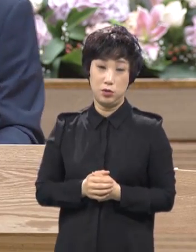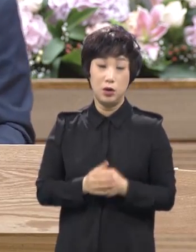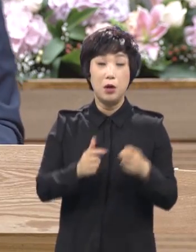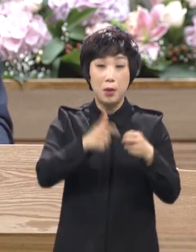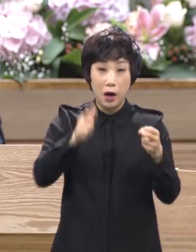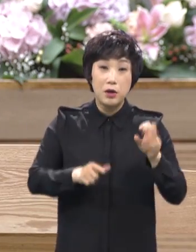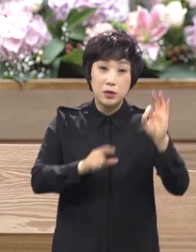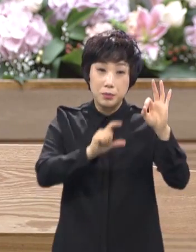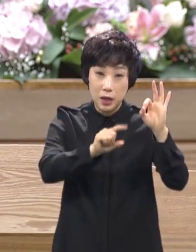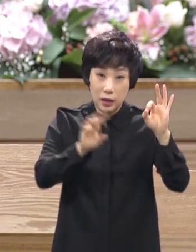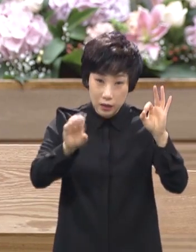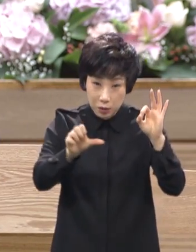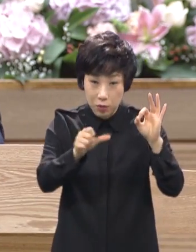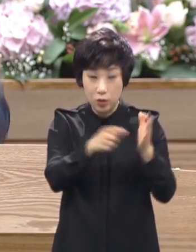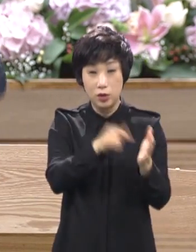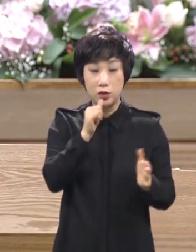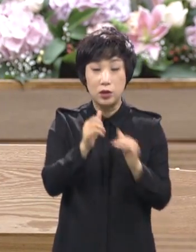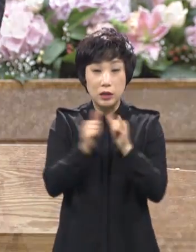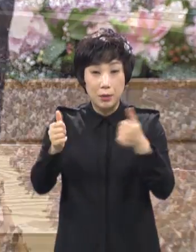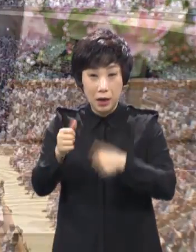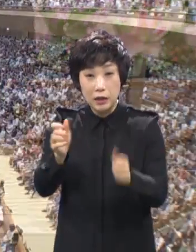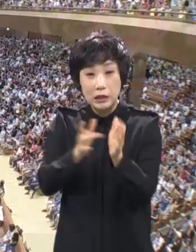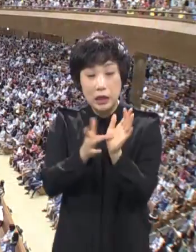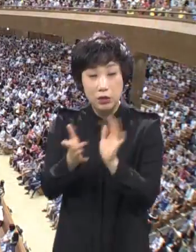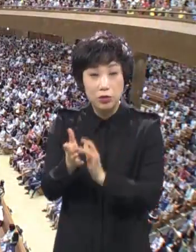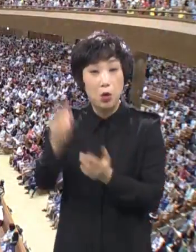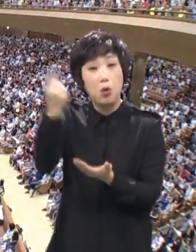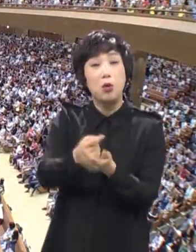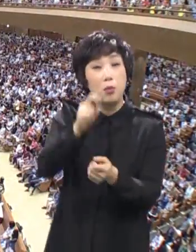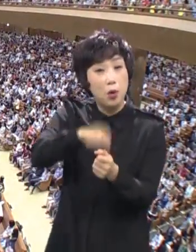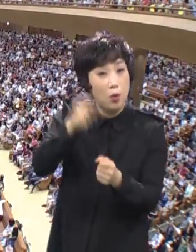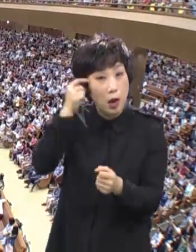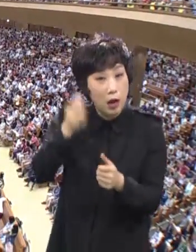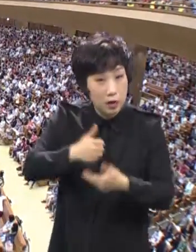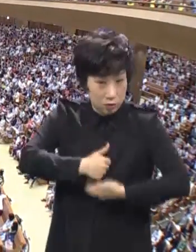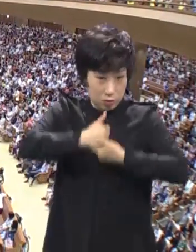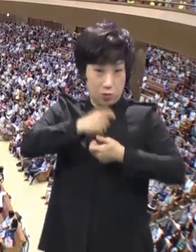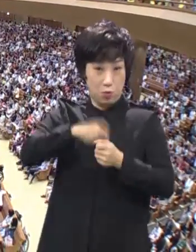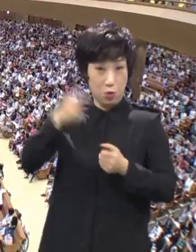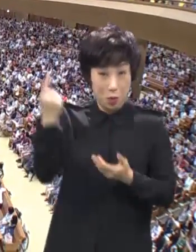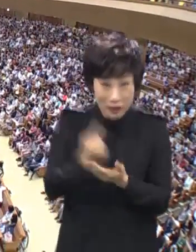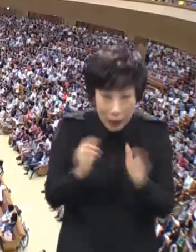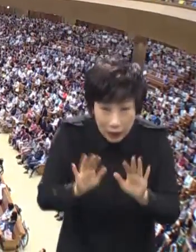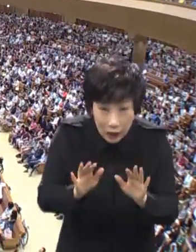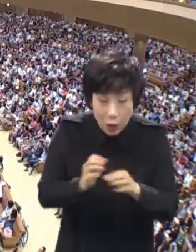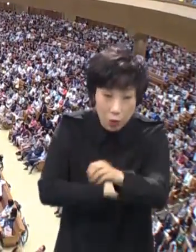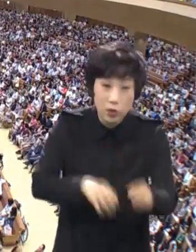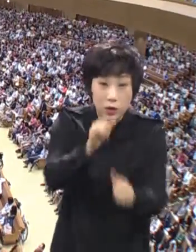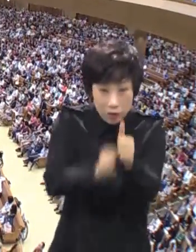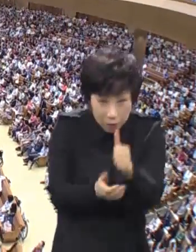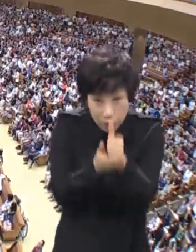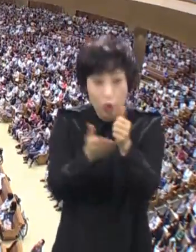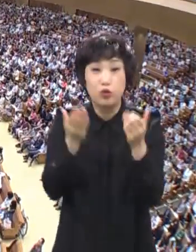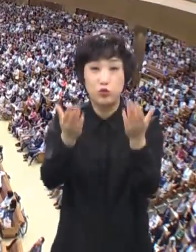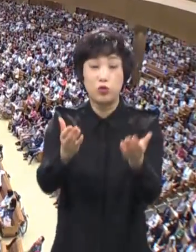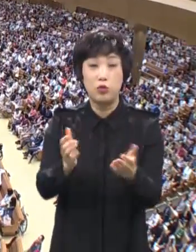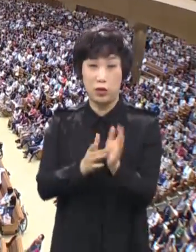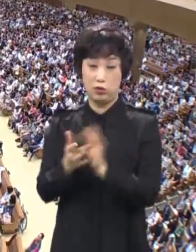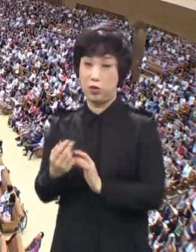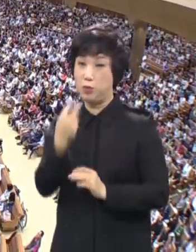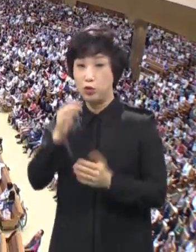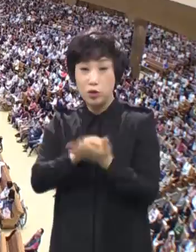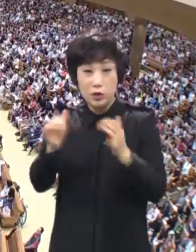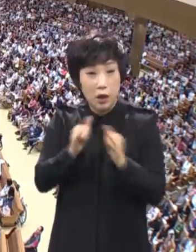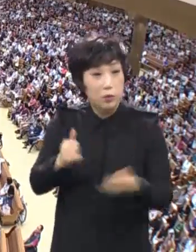마가복음 10장 45절에도 인자에 온 것은 섬김을 받으러 온 것이 아니라 도리어 섬기려 하고